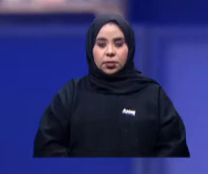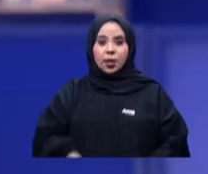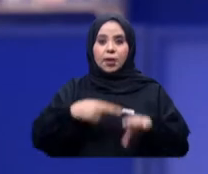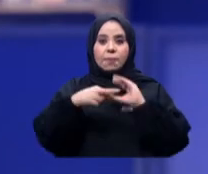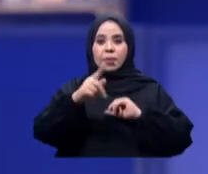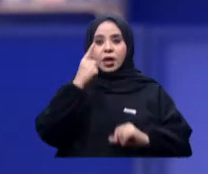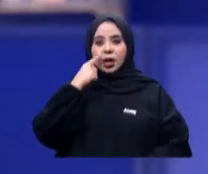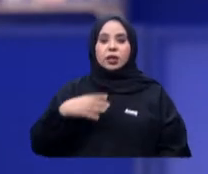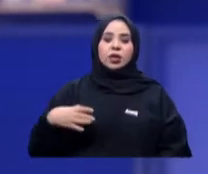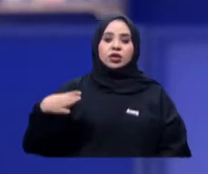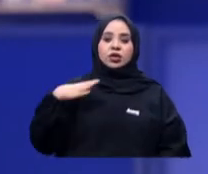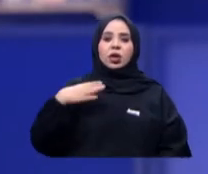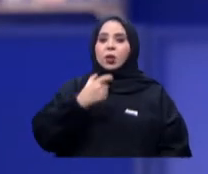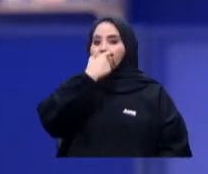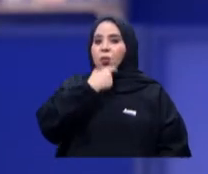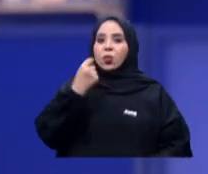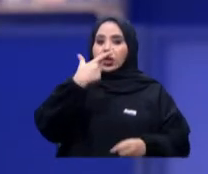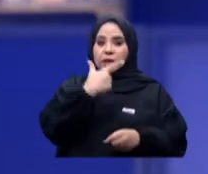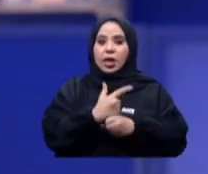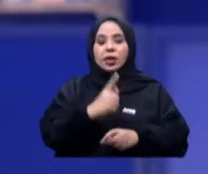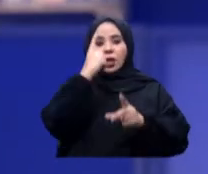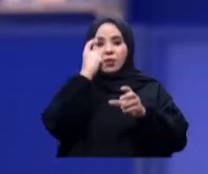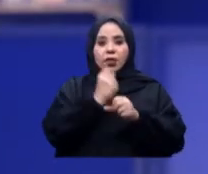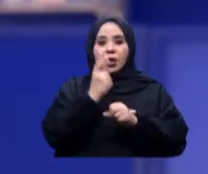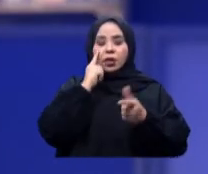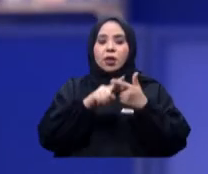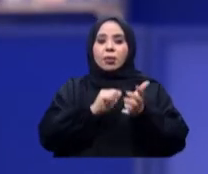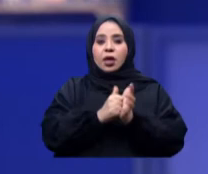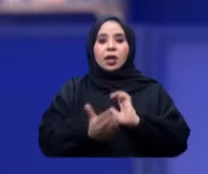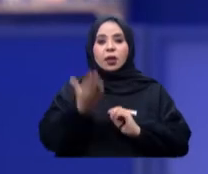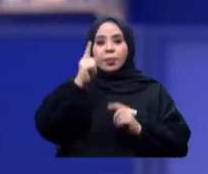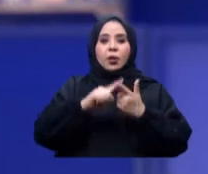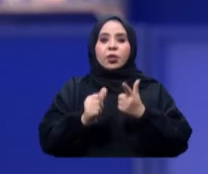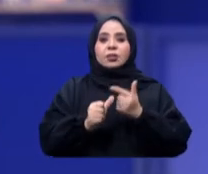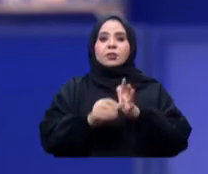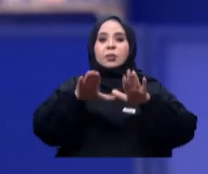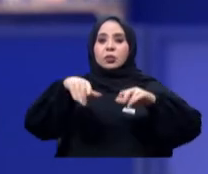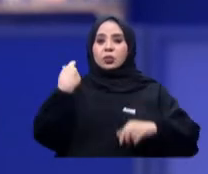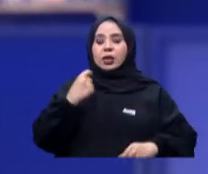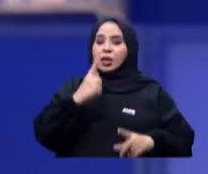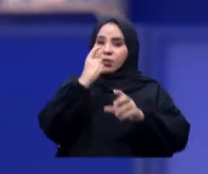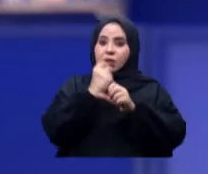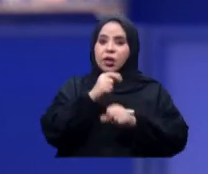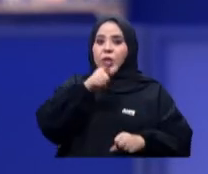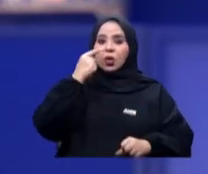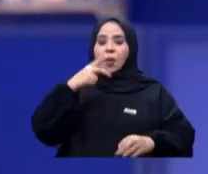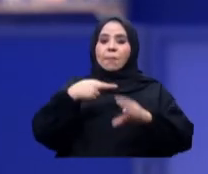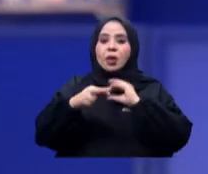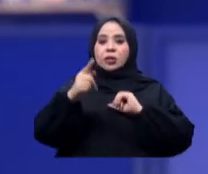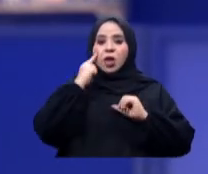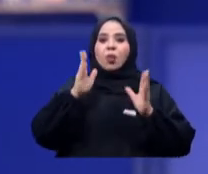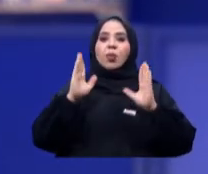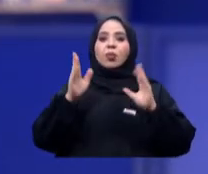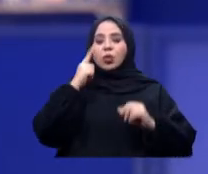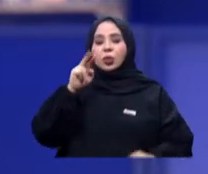بعث صاحب السمو الملكي الأمير سلمان بن حمد الخليفة ولي العهد نائب القائد الأعلى النائب الأول لرئيس مجلس الوزراء حفظه الله برقية